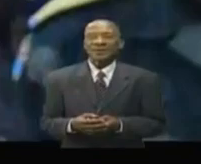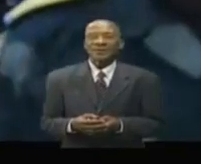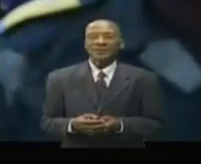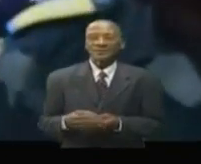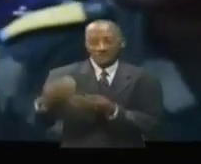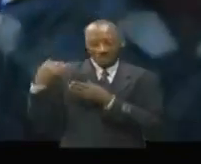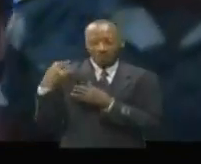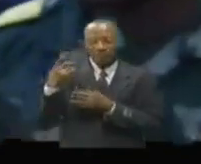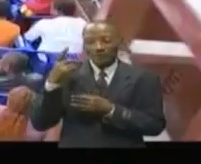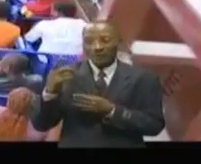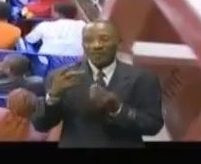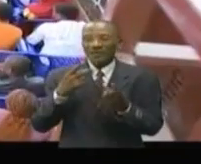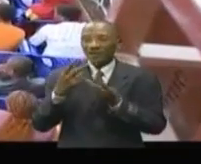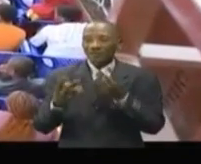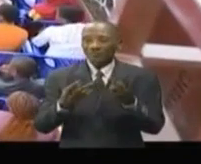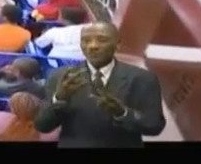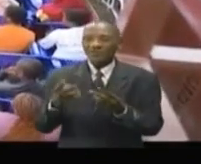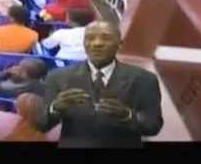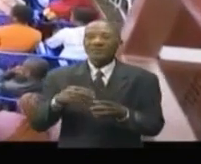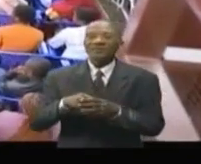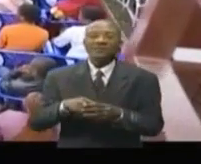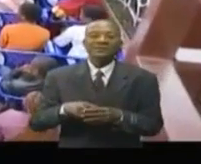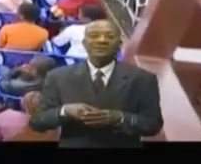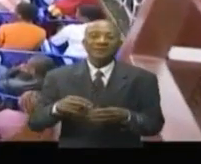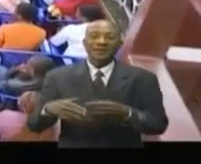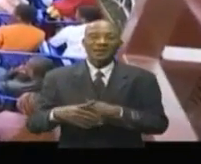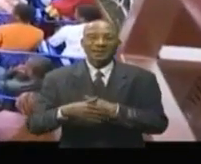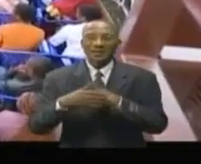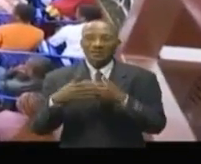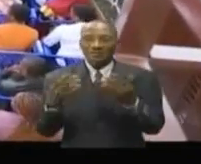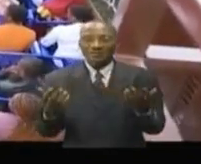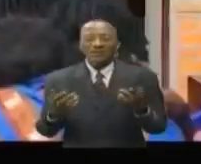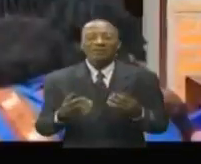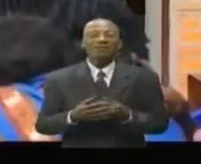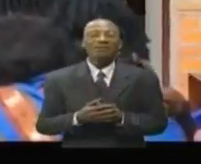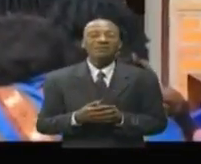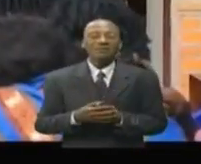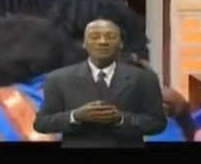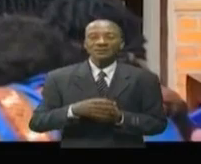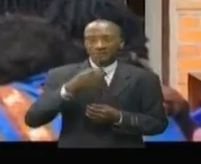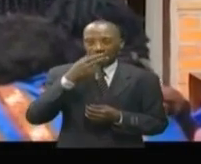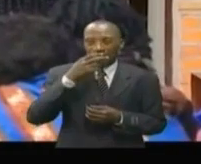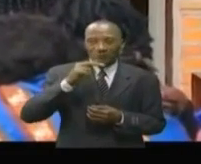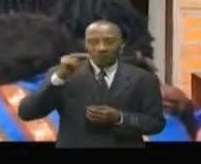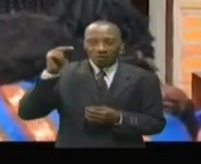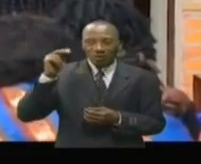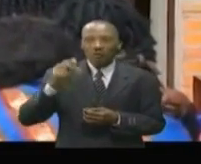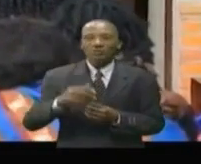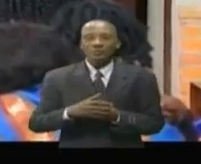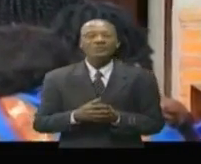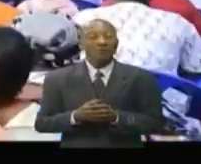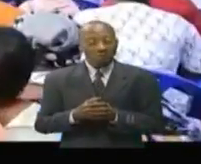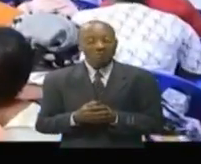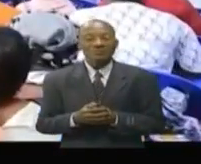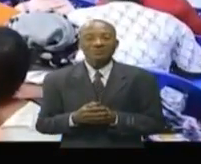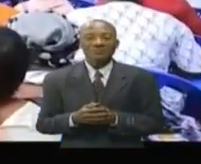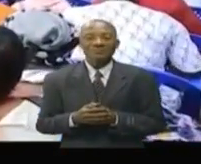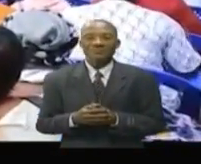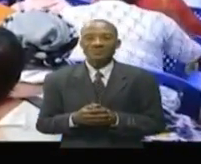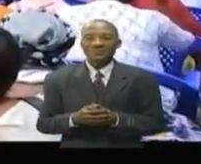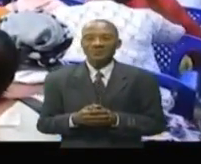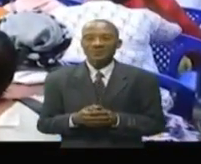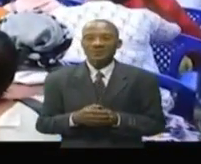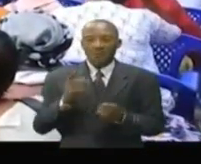des sièges, l'honorable député national élu de cette ville, José Mafuala, s'est mis à l'écoute des candidats finalistes malheureux aux